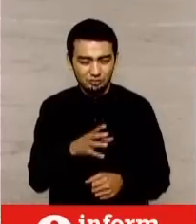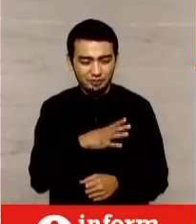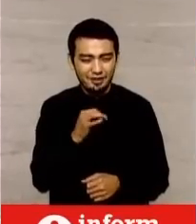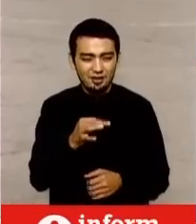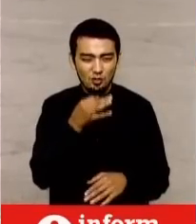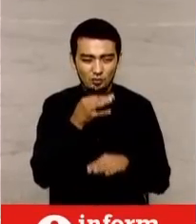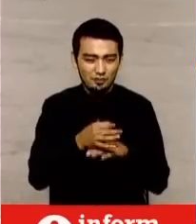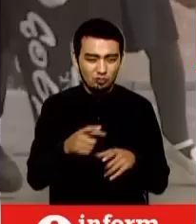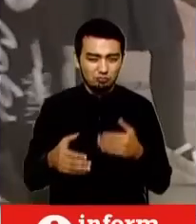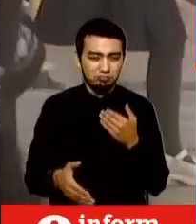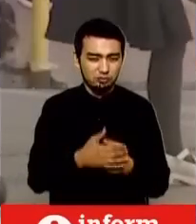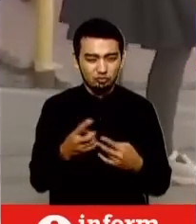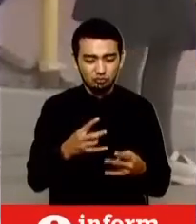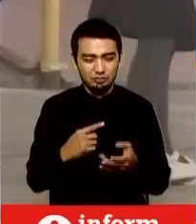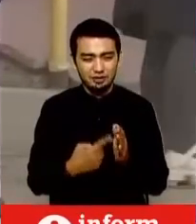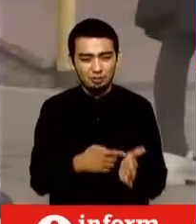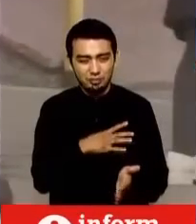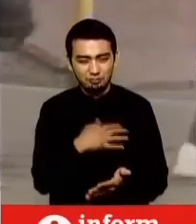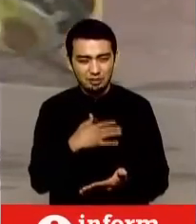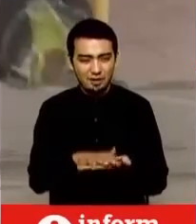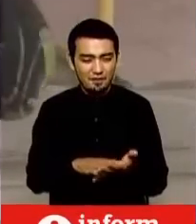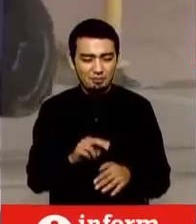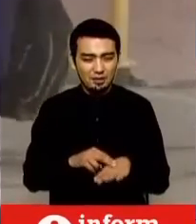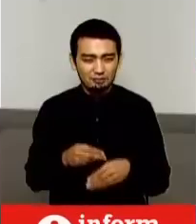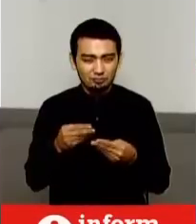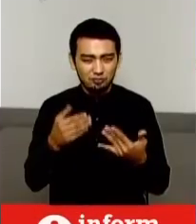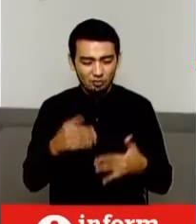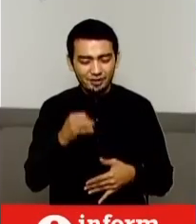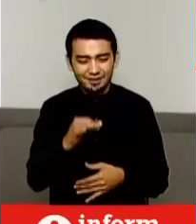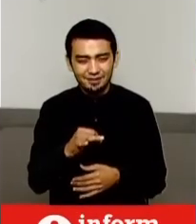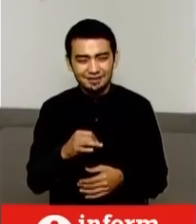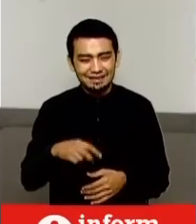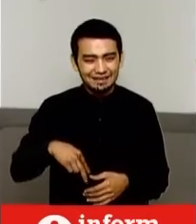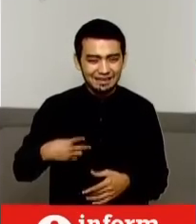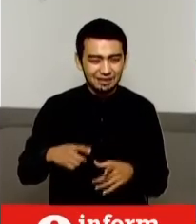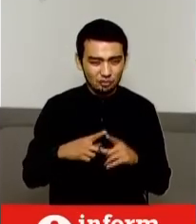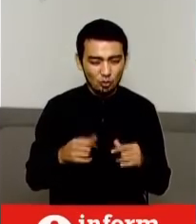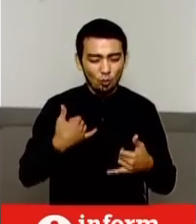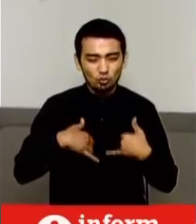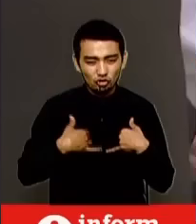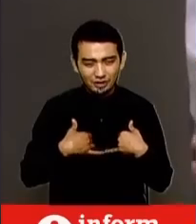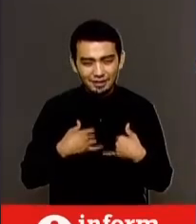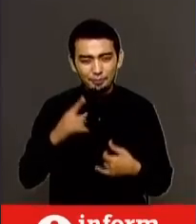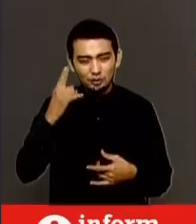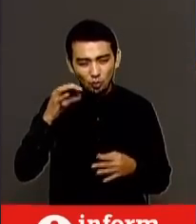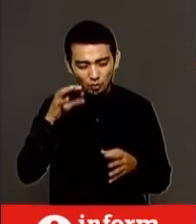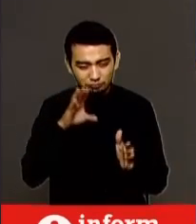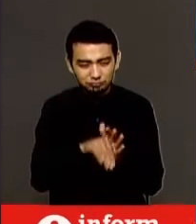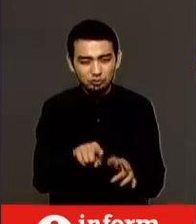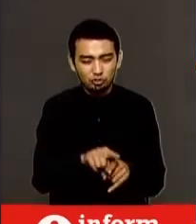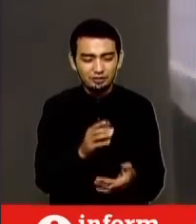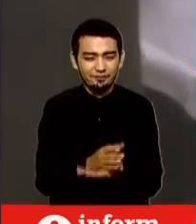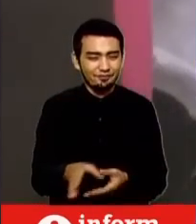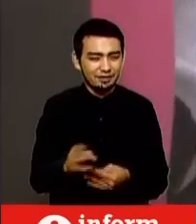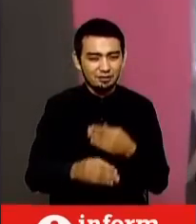жазалауға ұсыныс енгізді. Бұл тізімде аудандық білім бөлімінің басшысы, мектеп директоры, сынып жетекшісі мен психологтар бар.